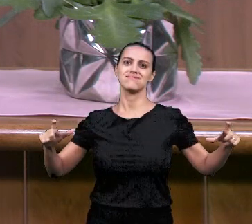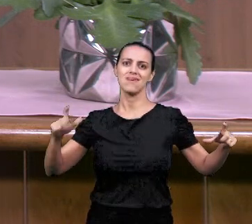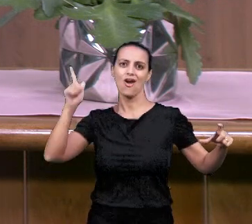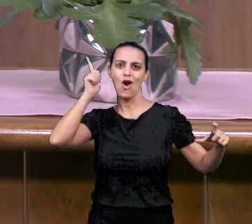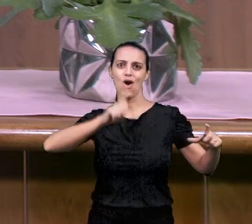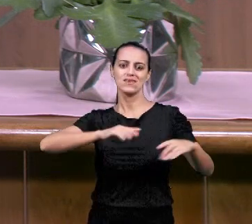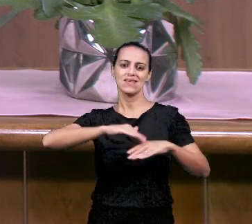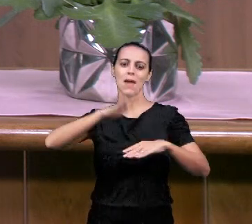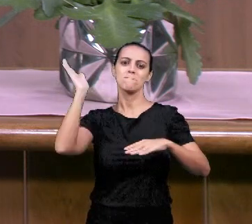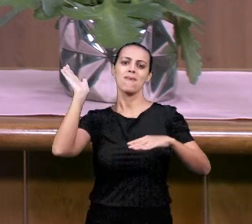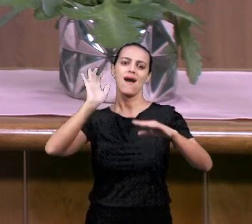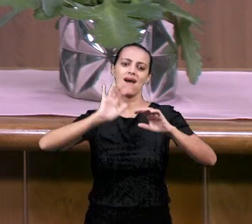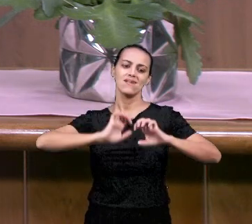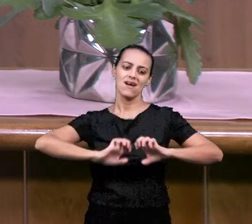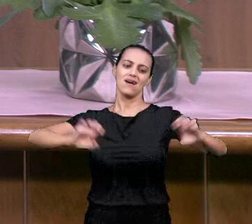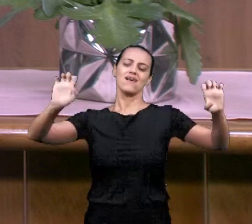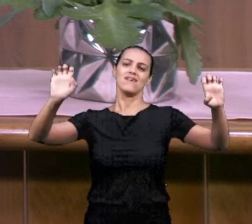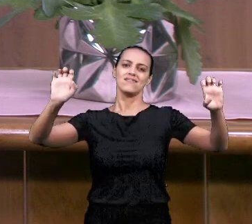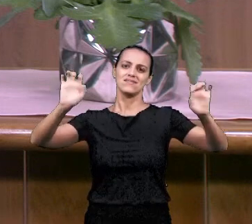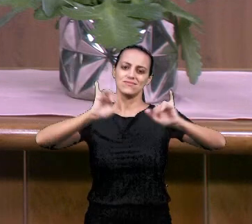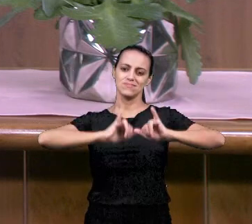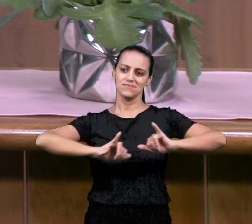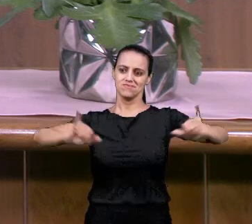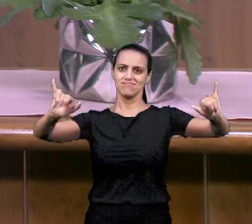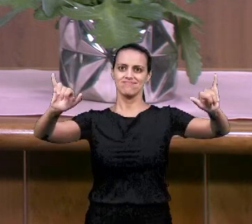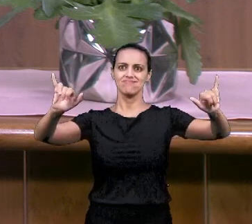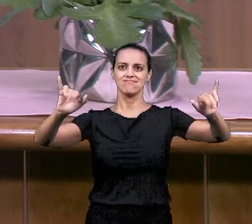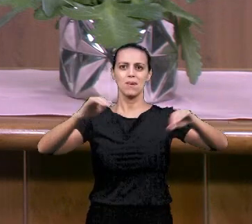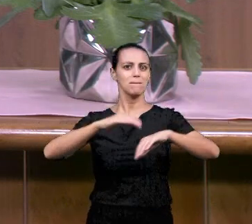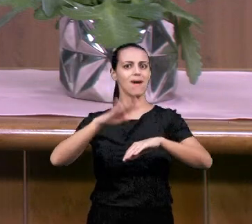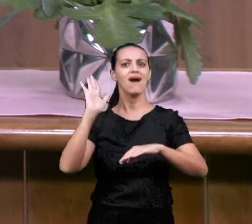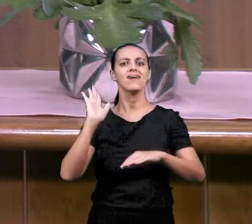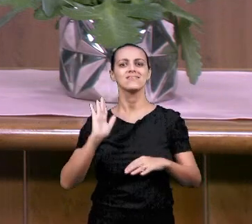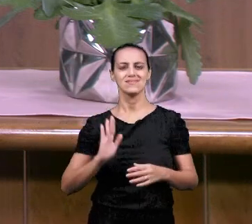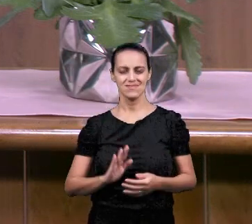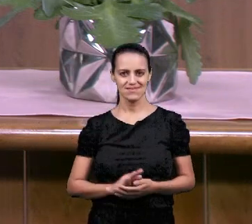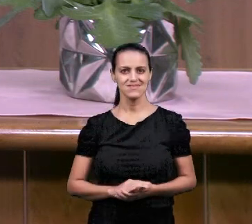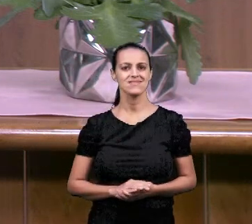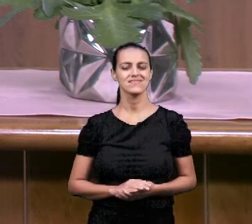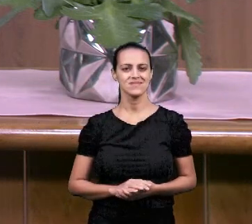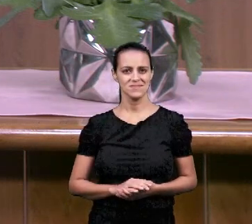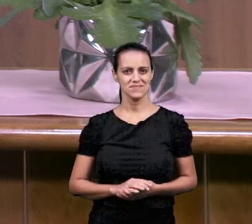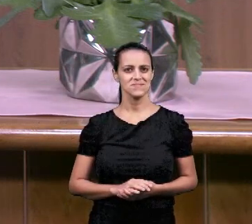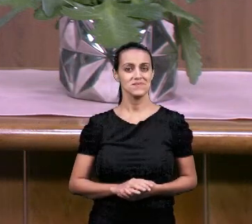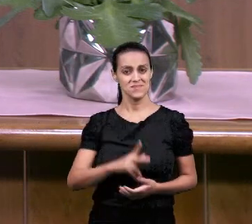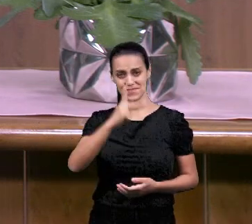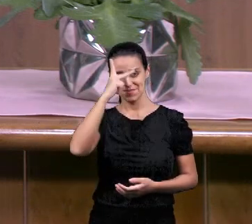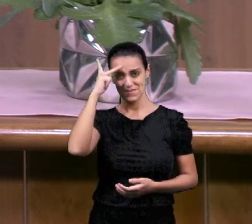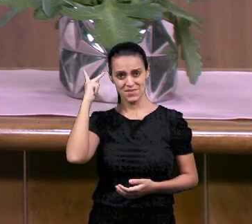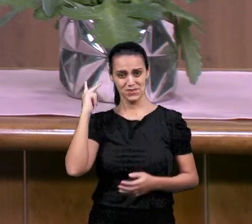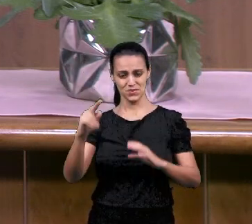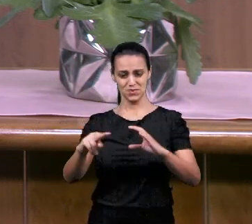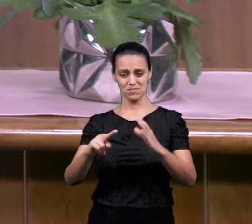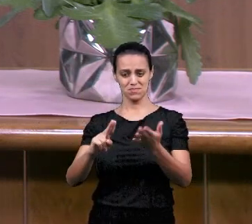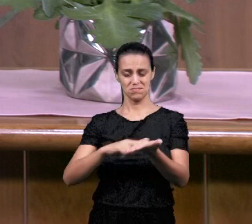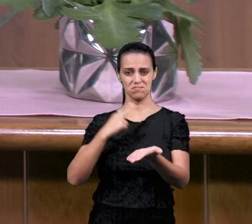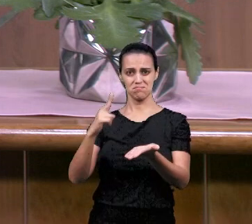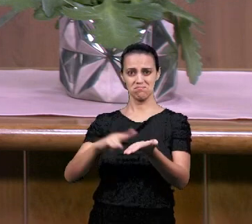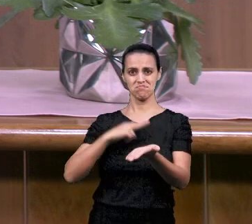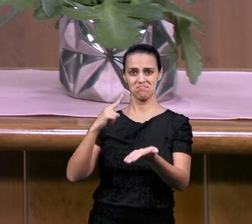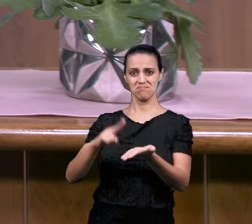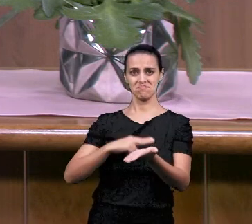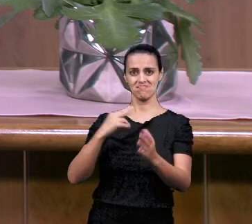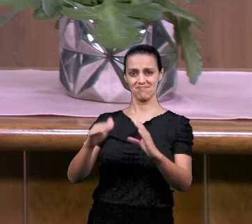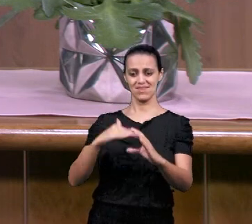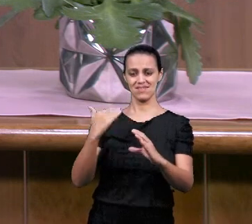notre portée en termes de personnes qui vont recevoir cette suggestion, cette proposition.